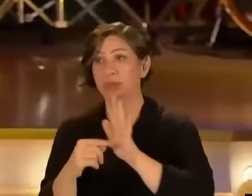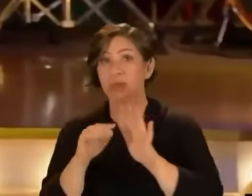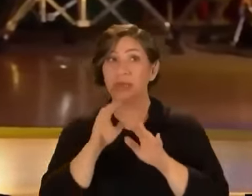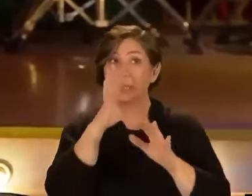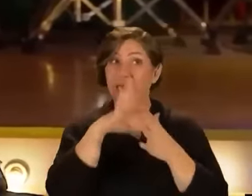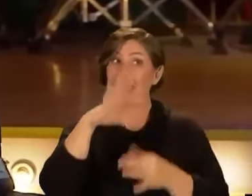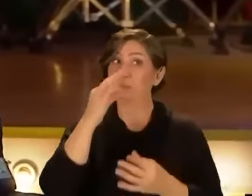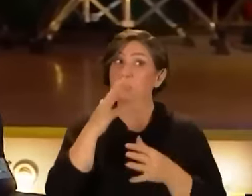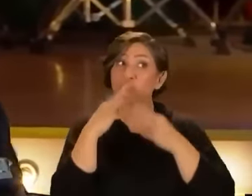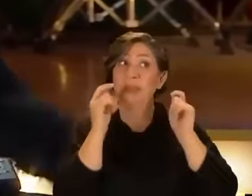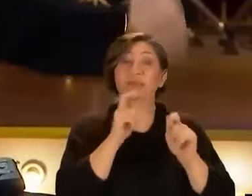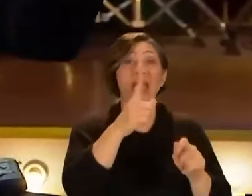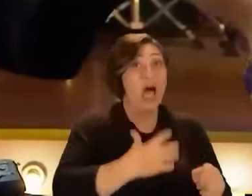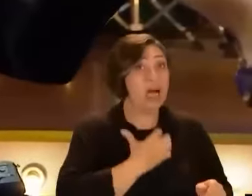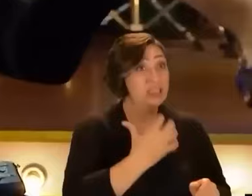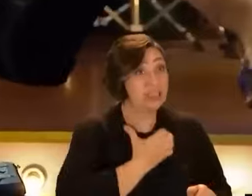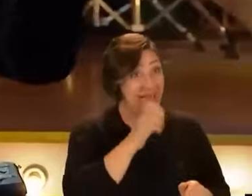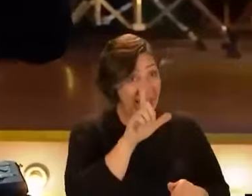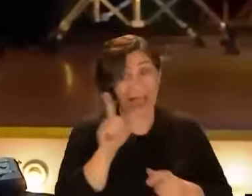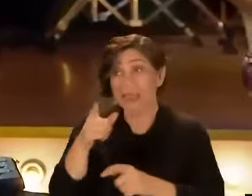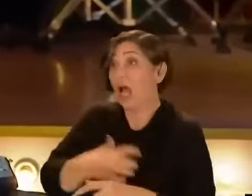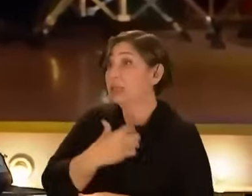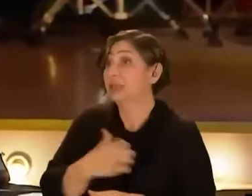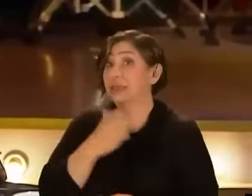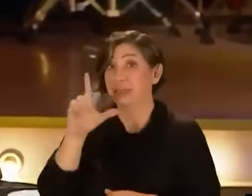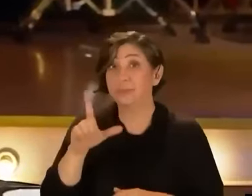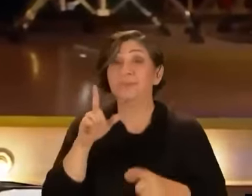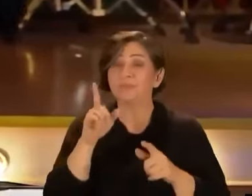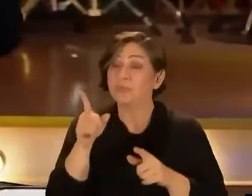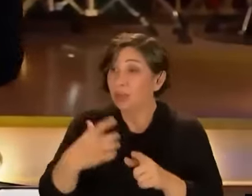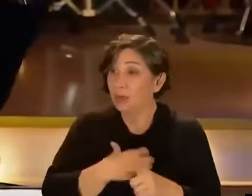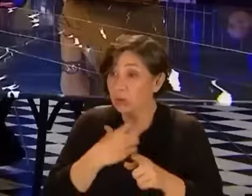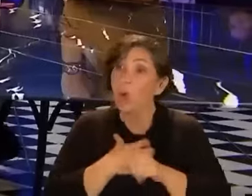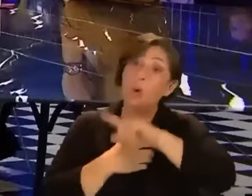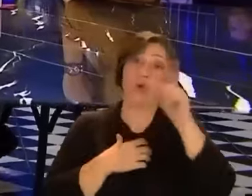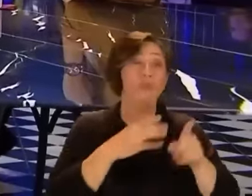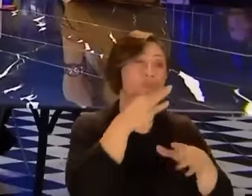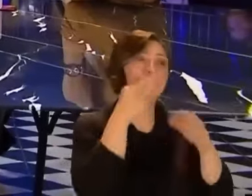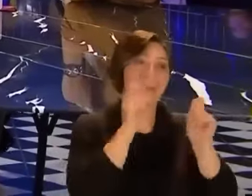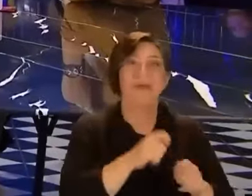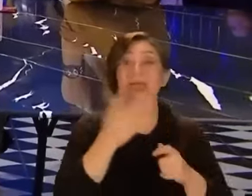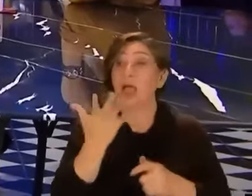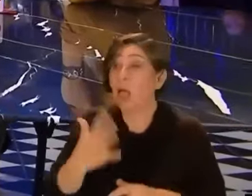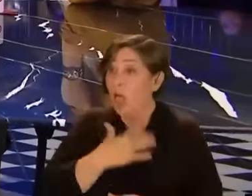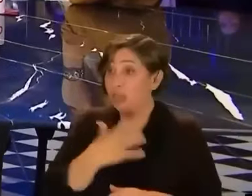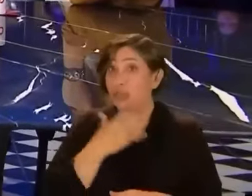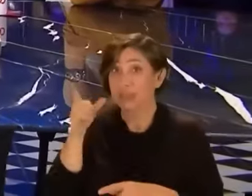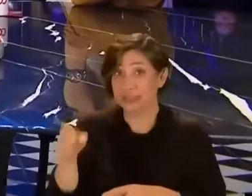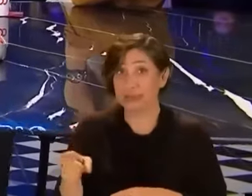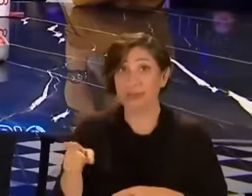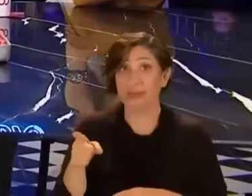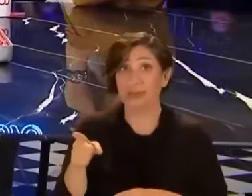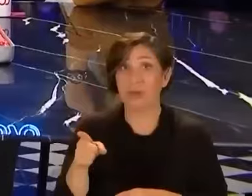mutlu edemezsiniz. Evet. Yani, siz acı çekmelisiniz ki. Ha evet birilerini onun mutlu edebilirsiniz. Söylüyorum. Ne kadar acı çekerseniz